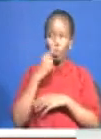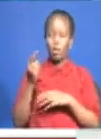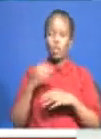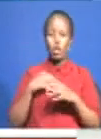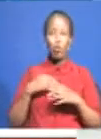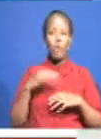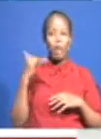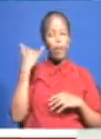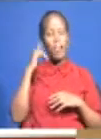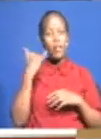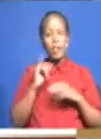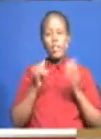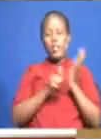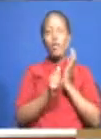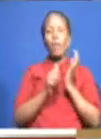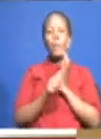kutoka Mexico.